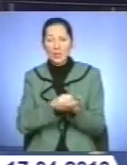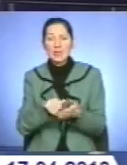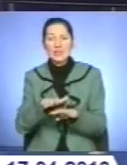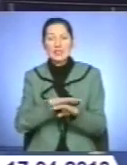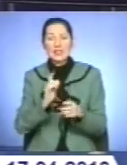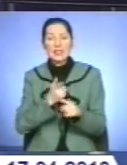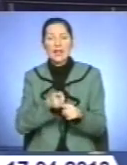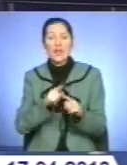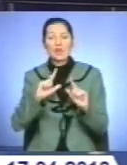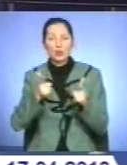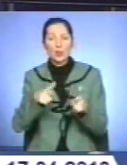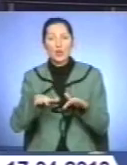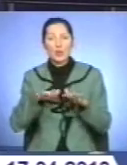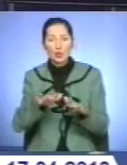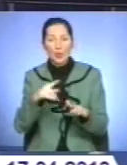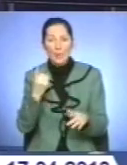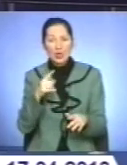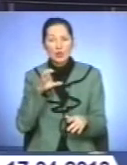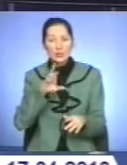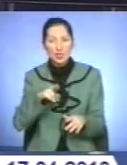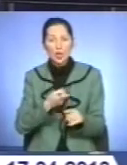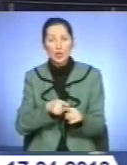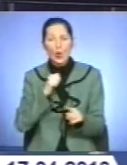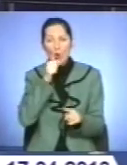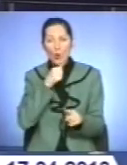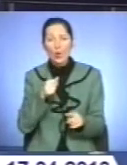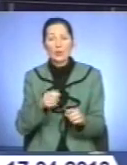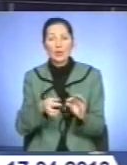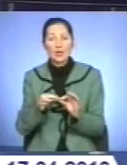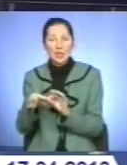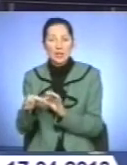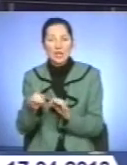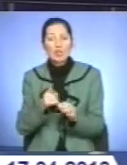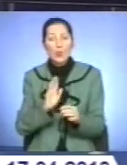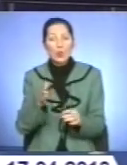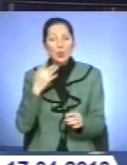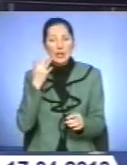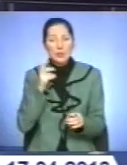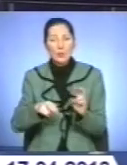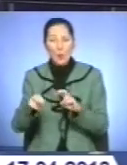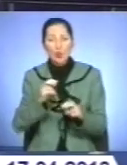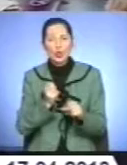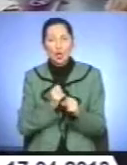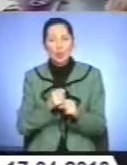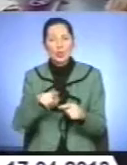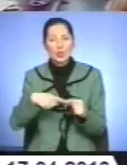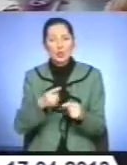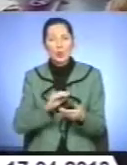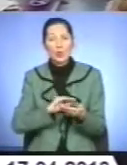1 січня цього року. Детальніше про те, чи стануть легшими пошуки роботи – у наступному сюжеті.